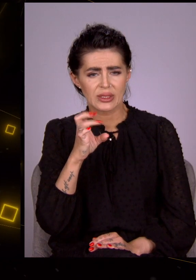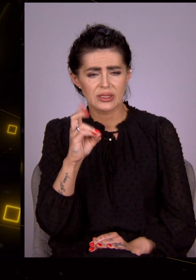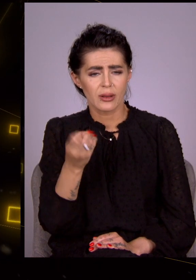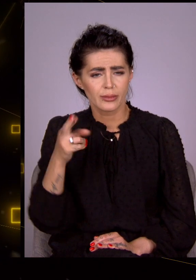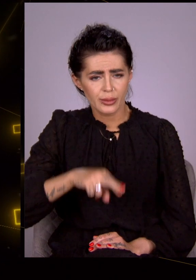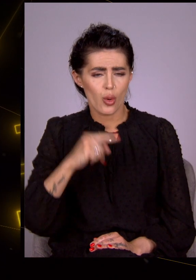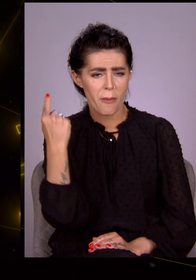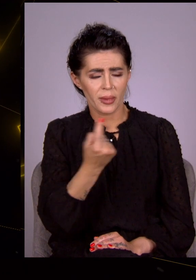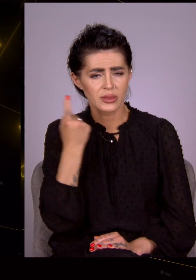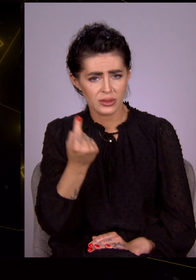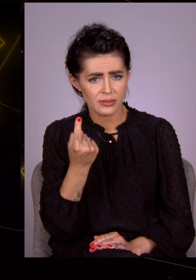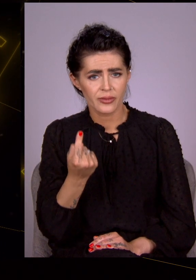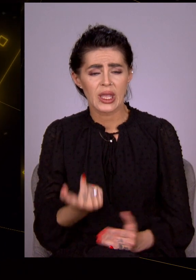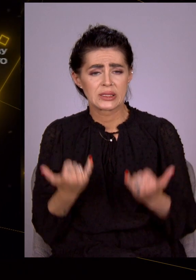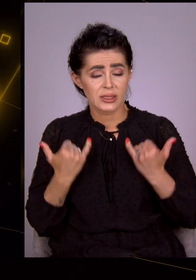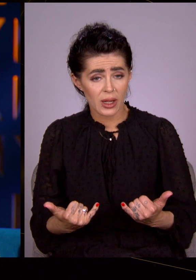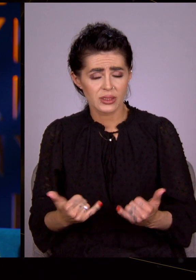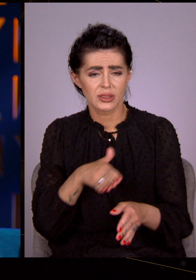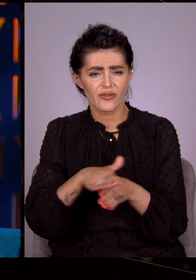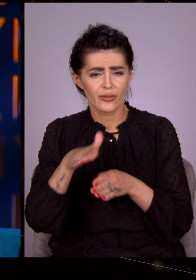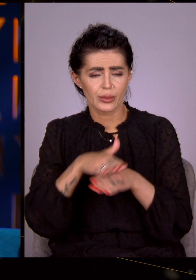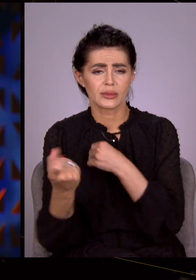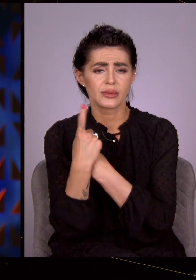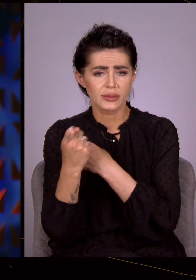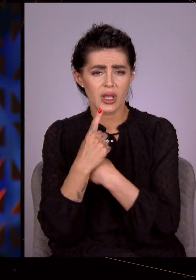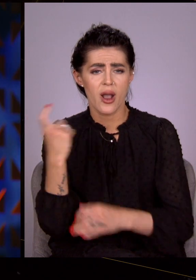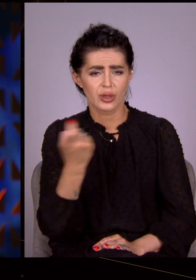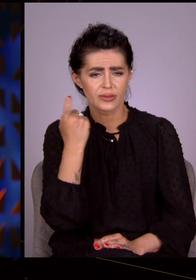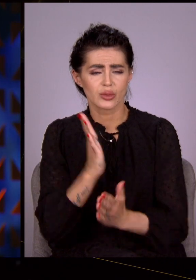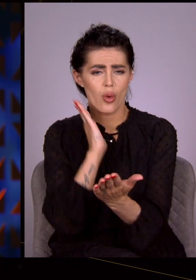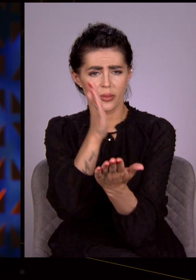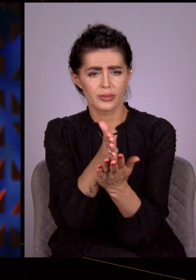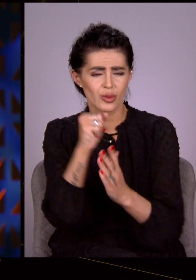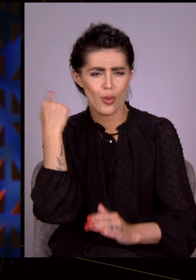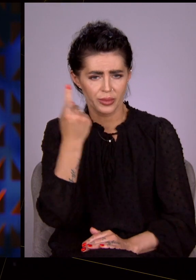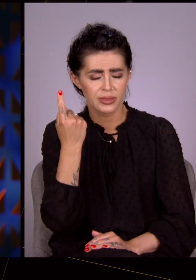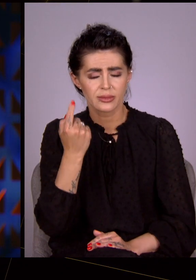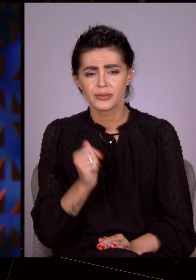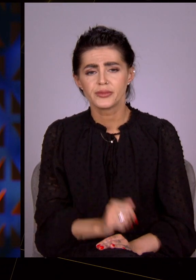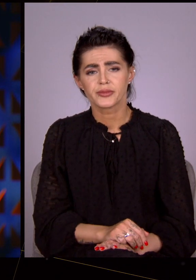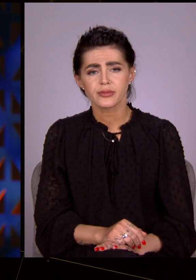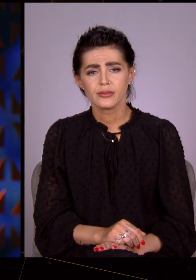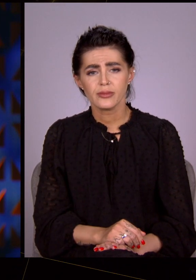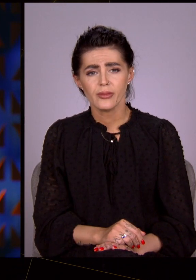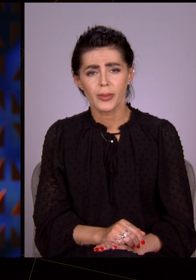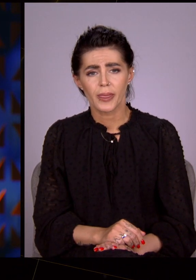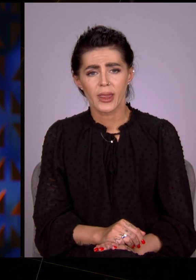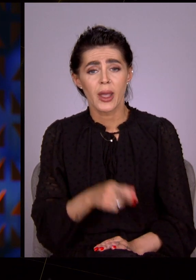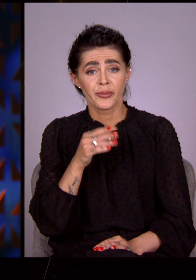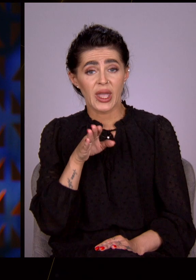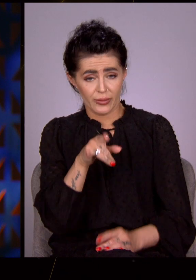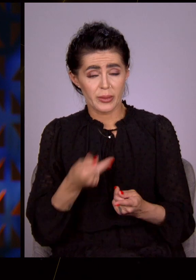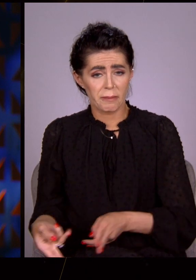області. Зараз виконуємо завдання на Харківській області. Дмитре, але ж ви приїхали до нас не просто так.